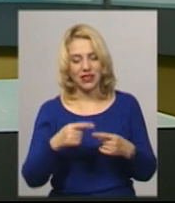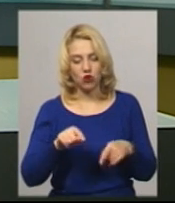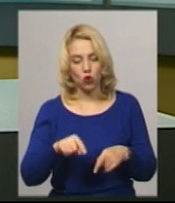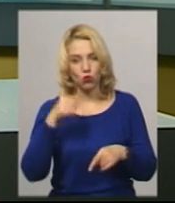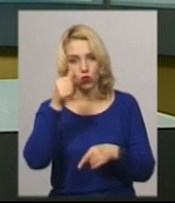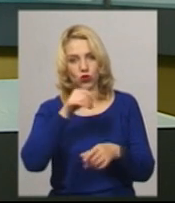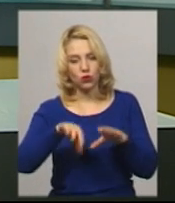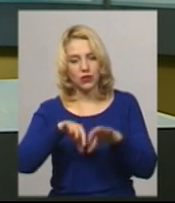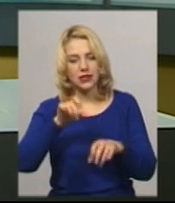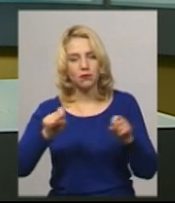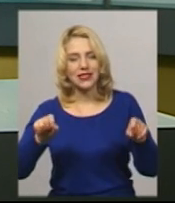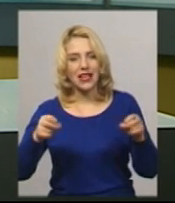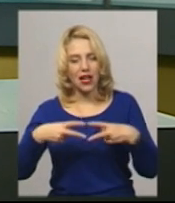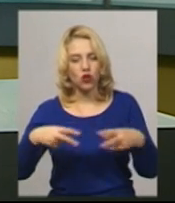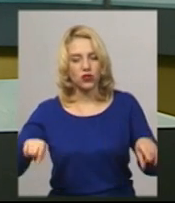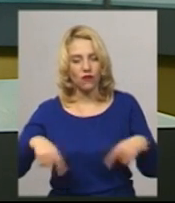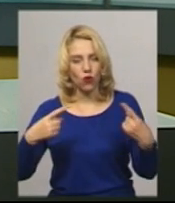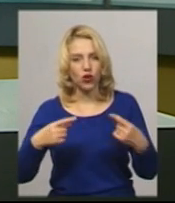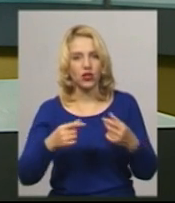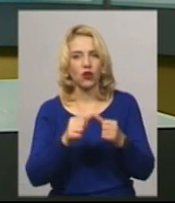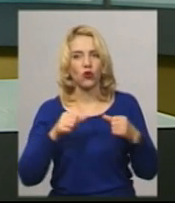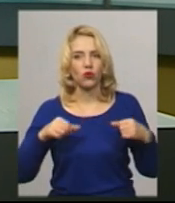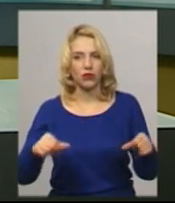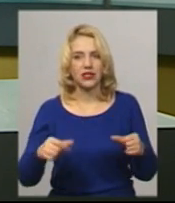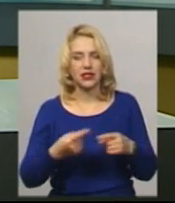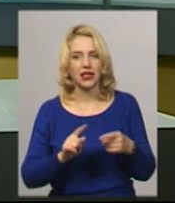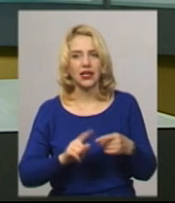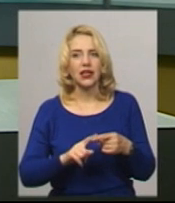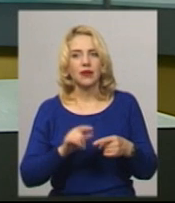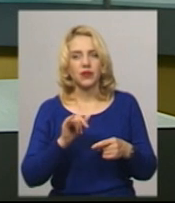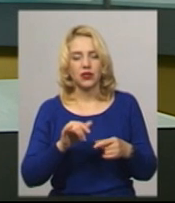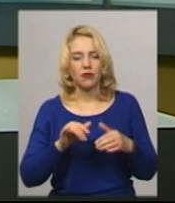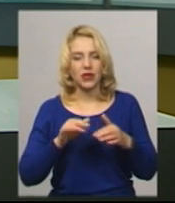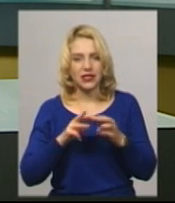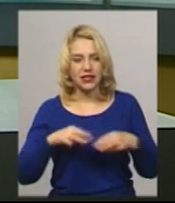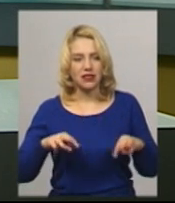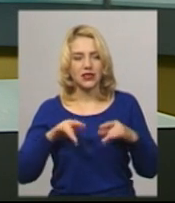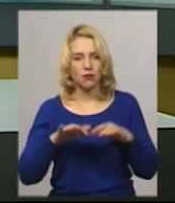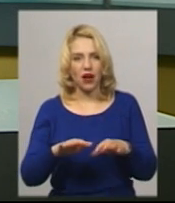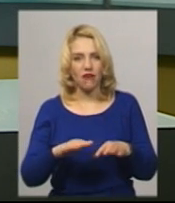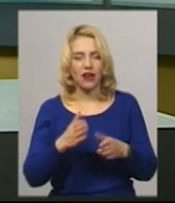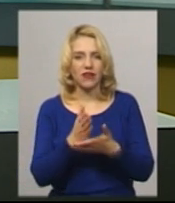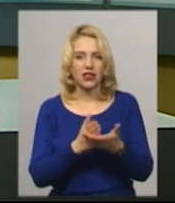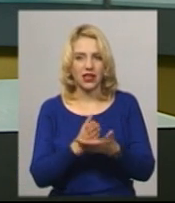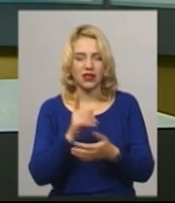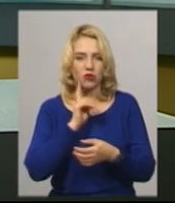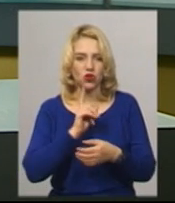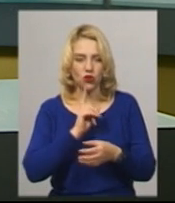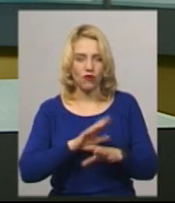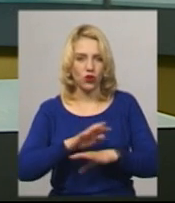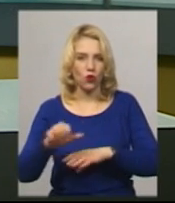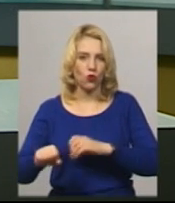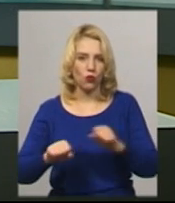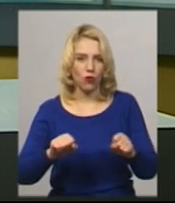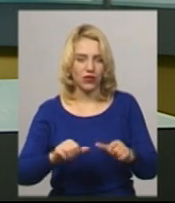обирала спеціально створена комісія із представників Міністерства у справах ветеранів, тимчасово окупованих територій та